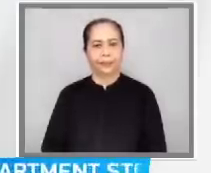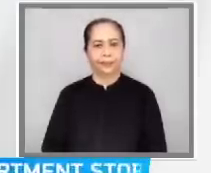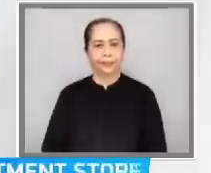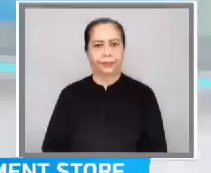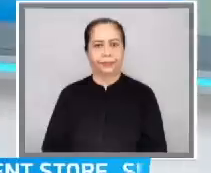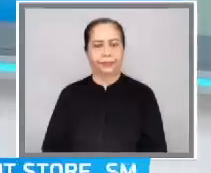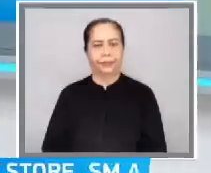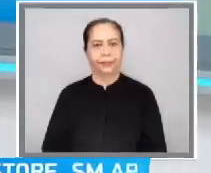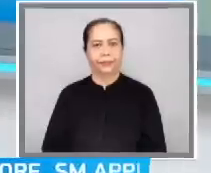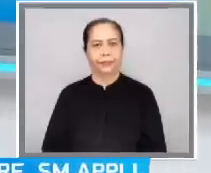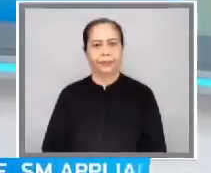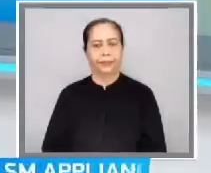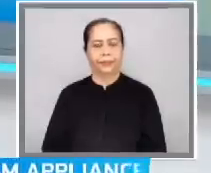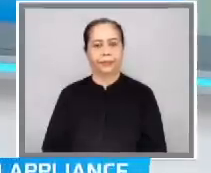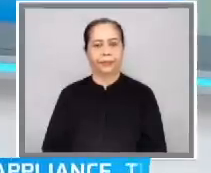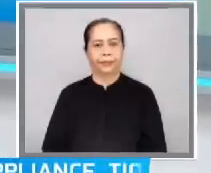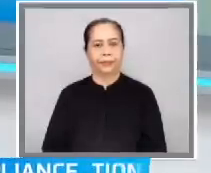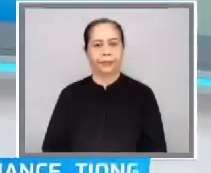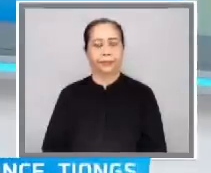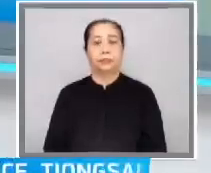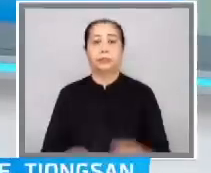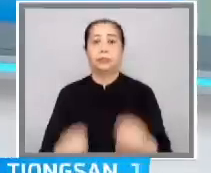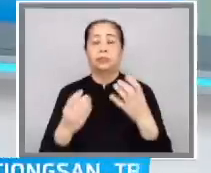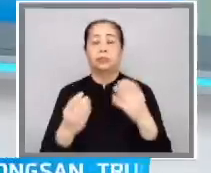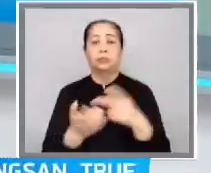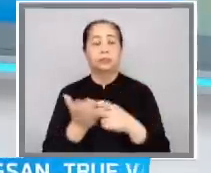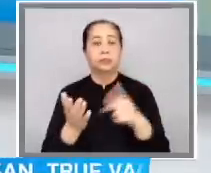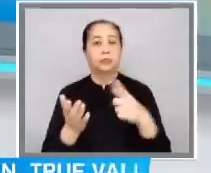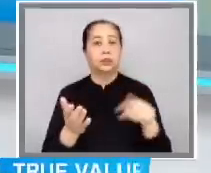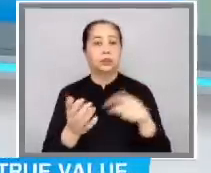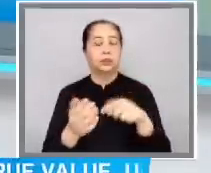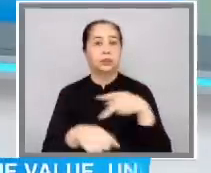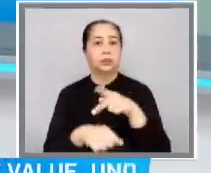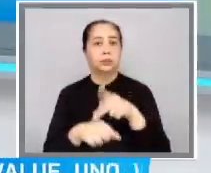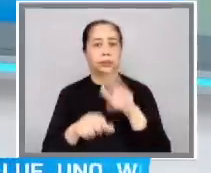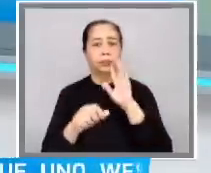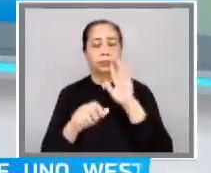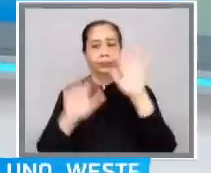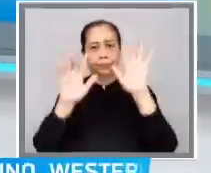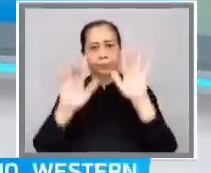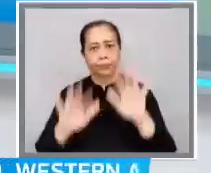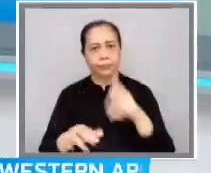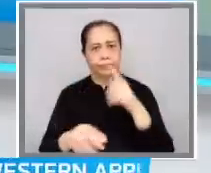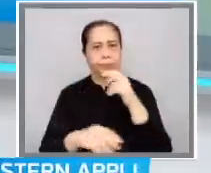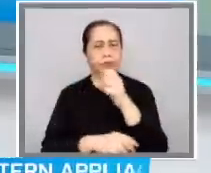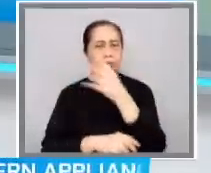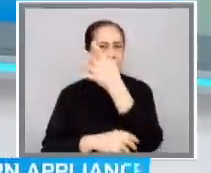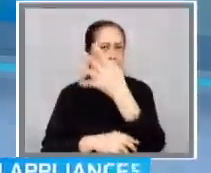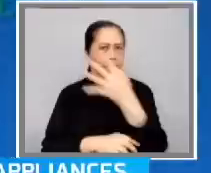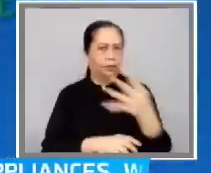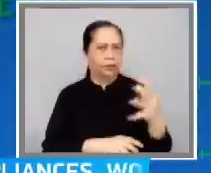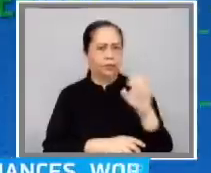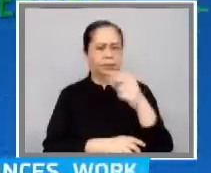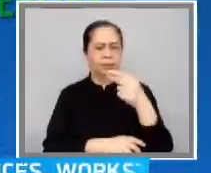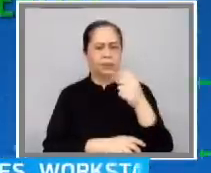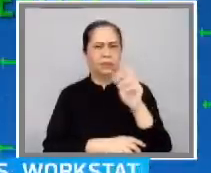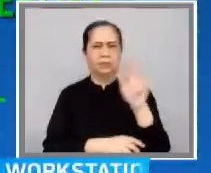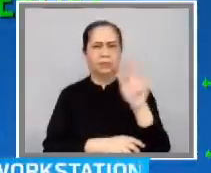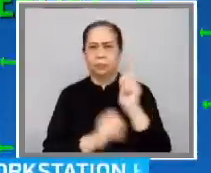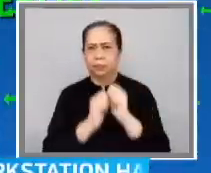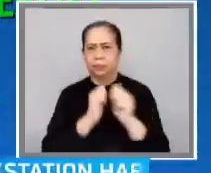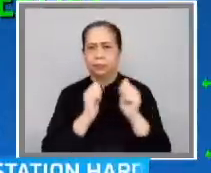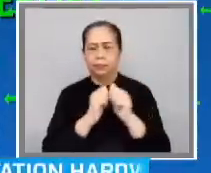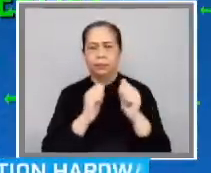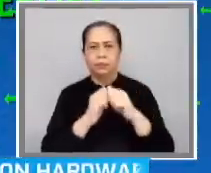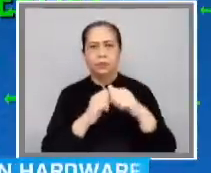News. Maraming bahagi pa rin po ng bansa ang uulanin ng dahil sa shear line. Ang shear line ay ang pagsasalubong